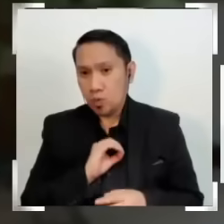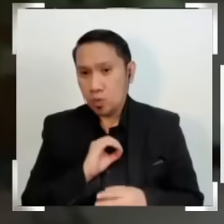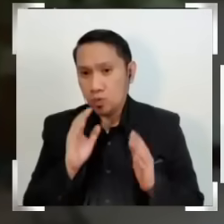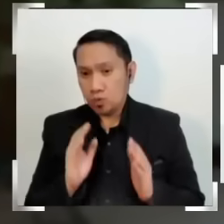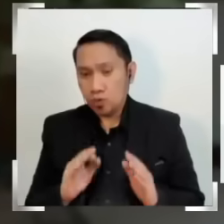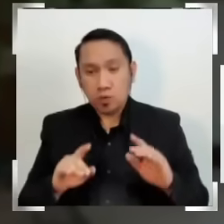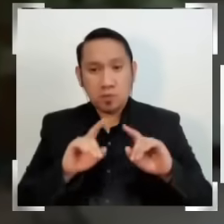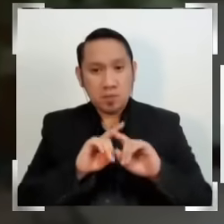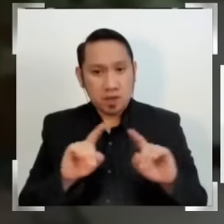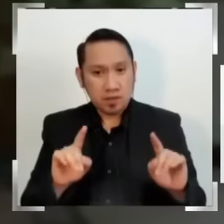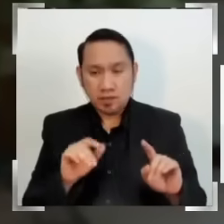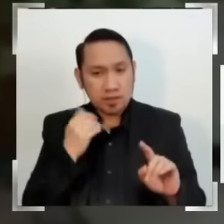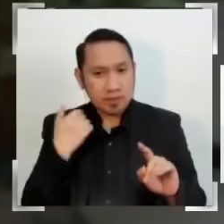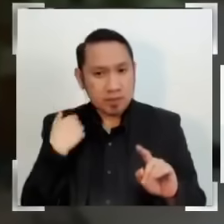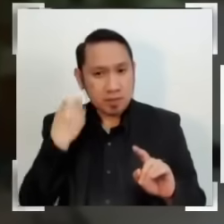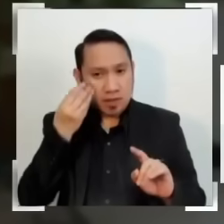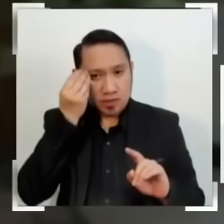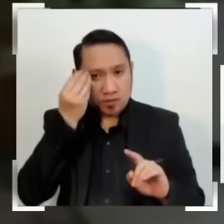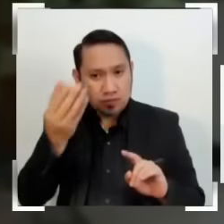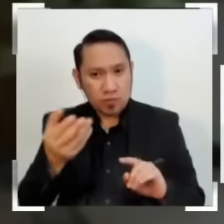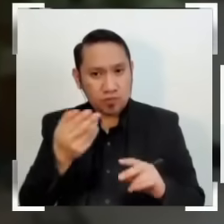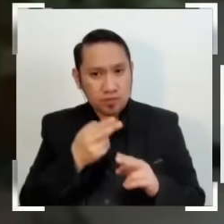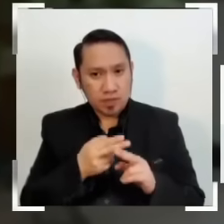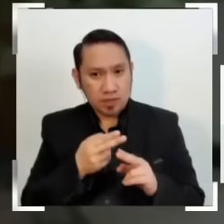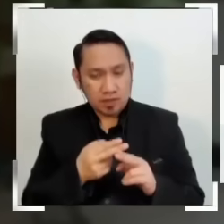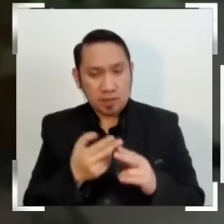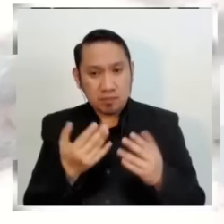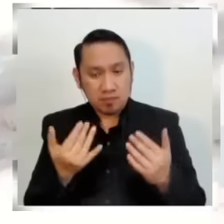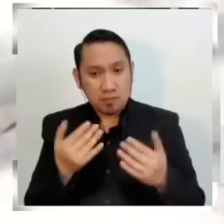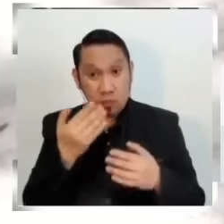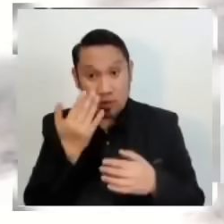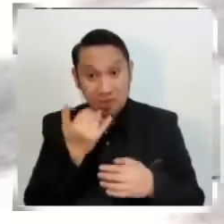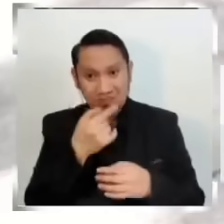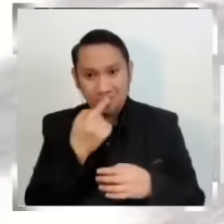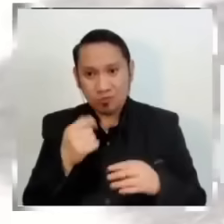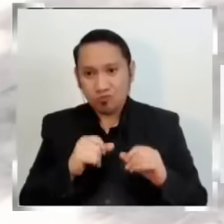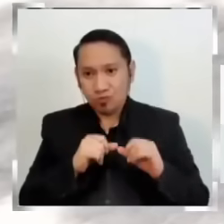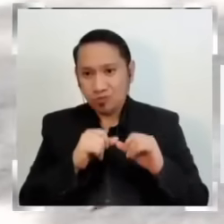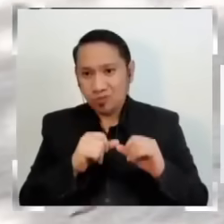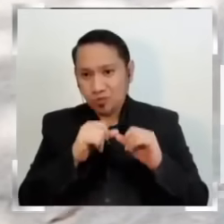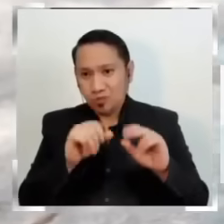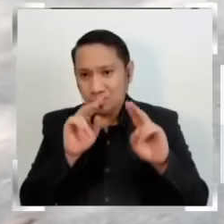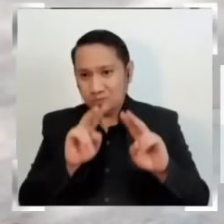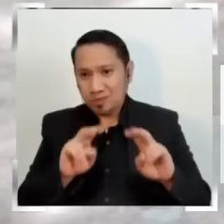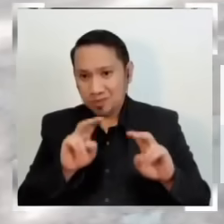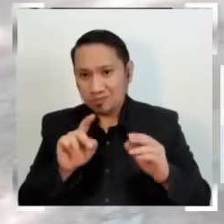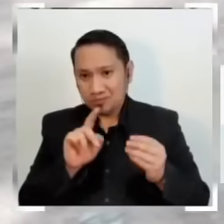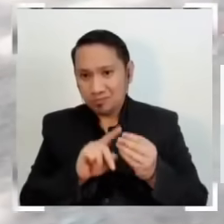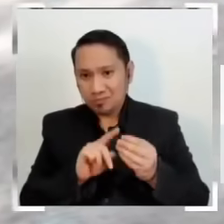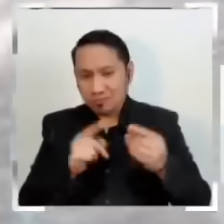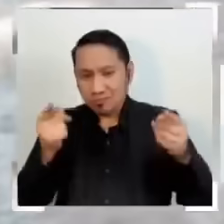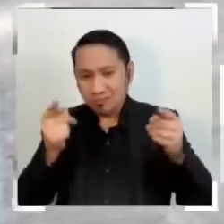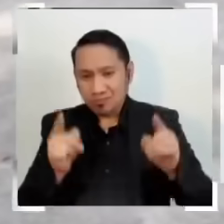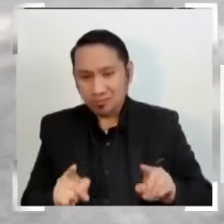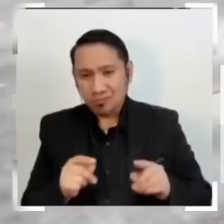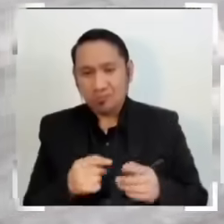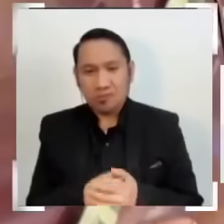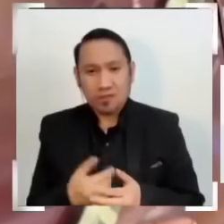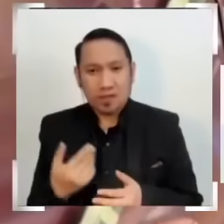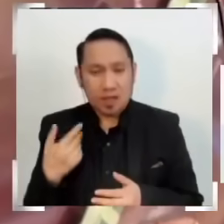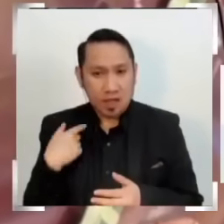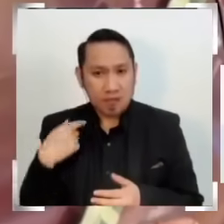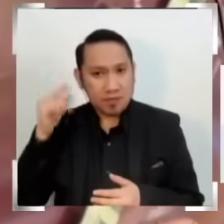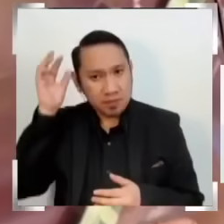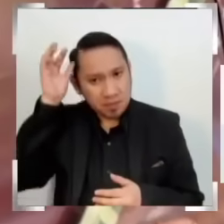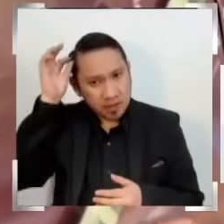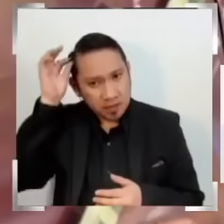pinangalanan habang patuloy na iniimbestigahan ang insidente. May nakita natin doon mga hair strands at saka mga blood samples